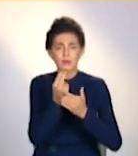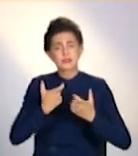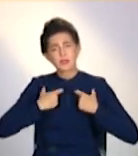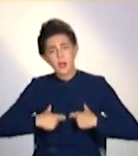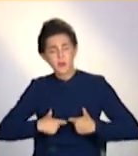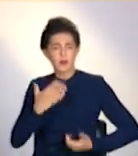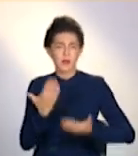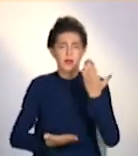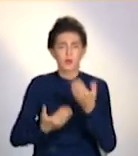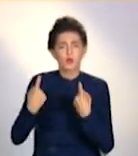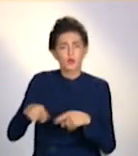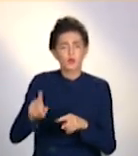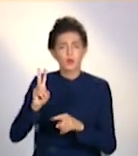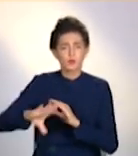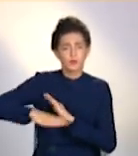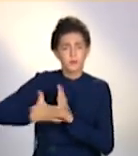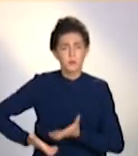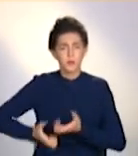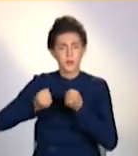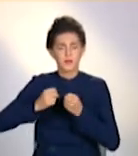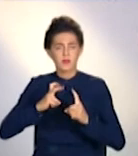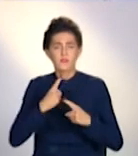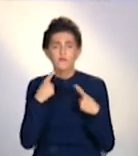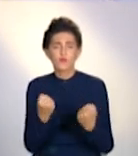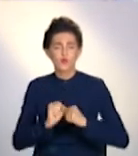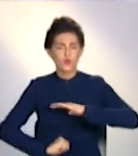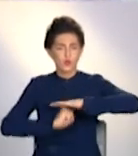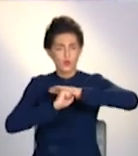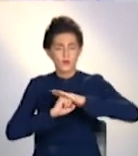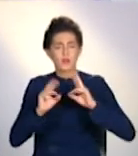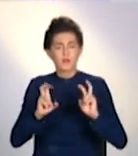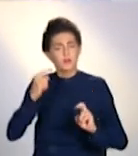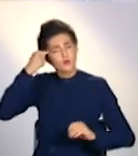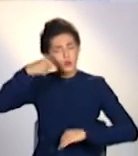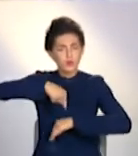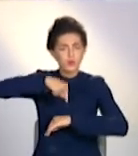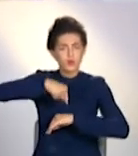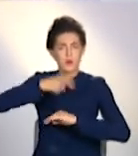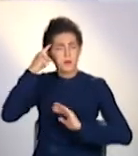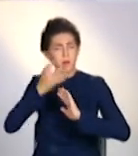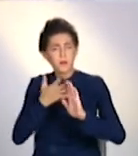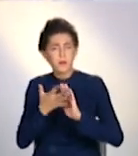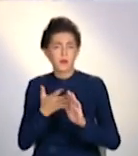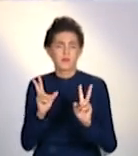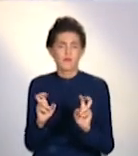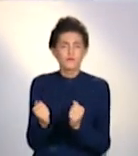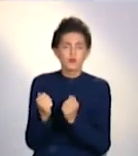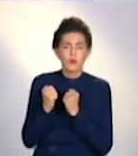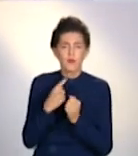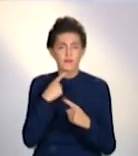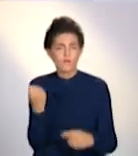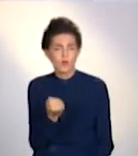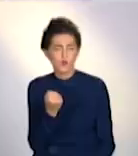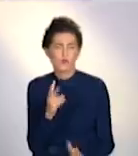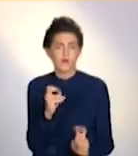или предметы на такой очень устойчивой основе. Они осознают опору, они опираются на